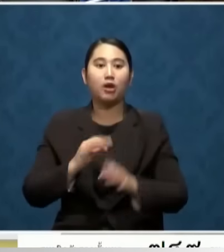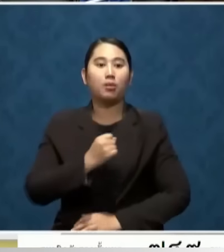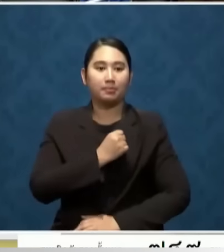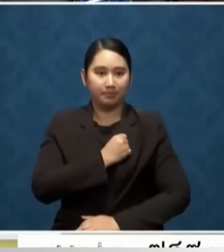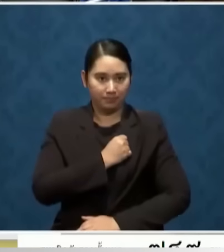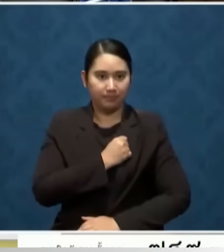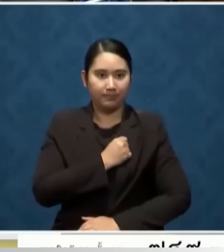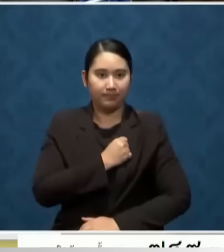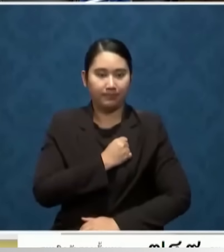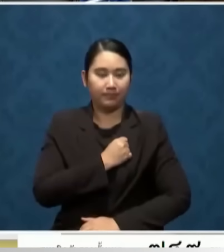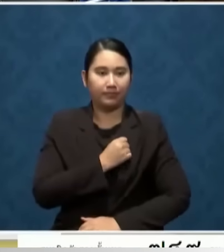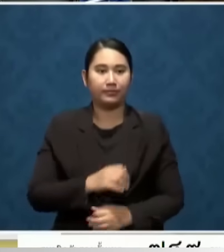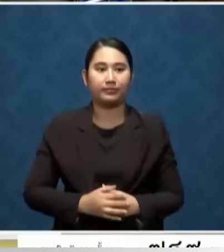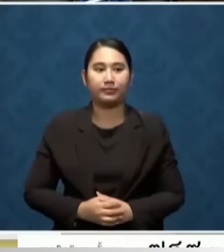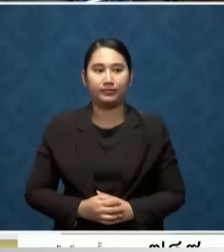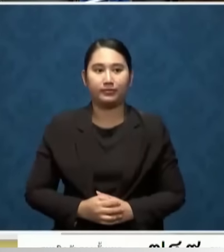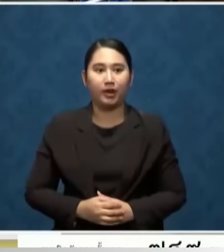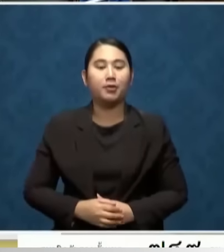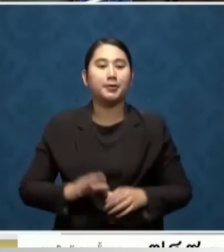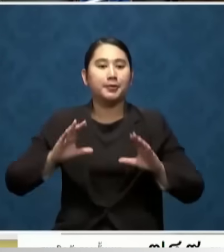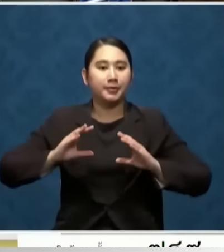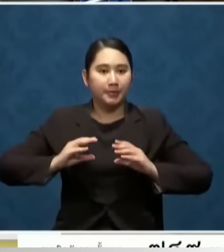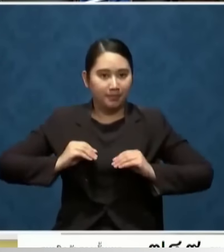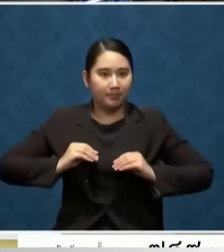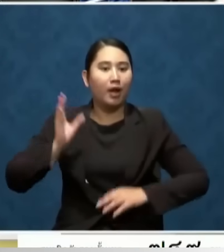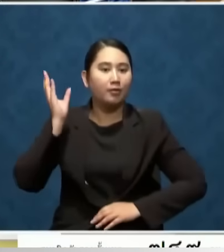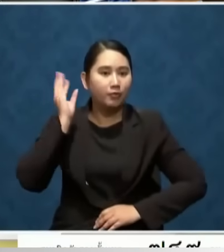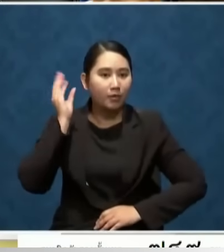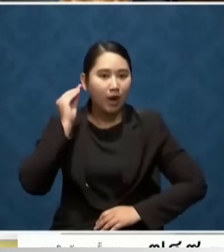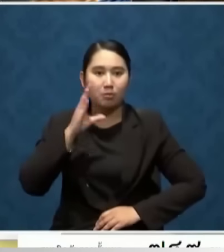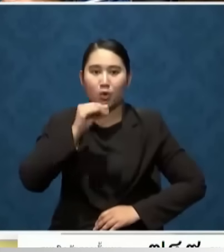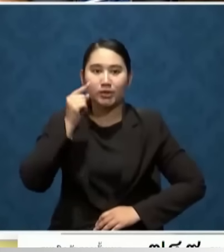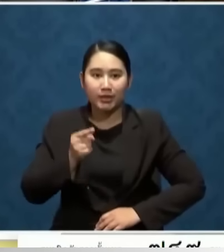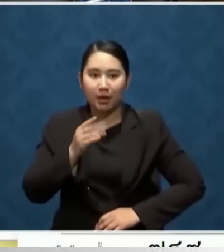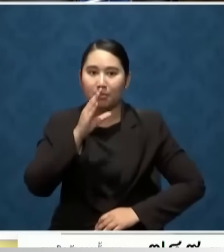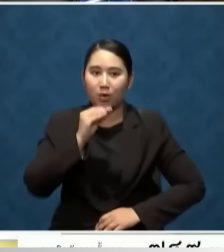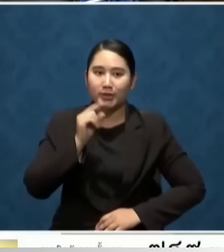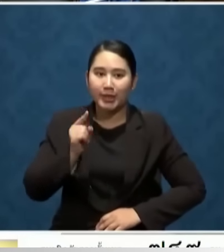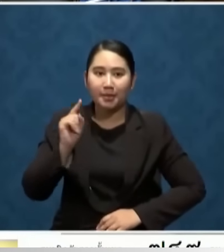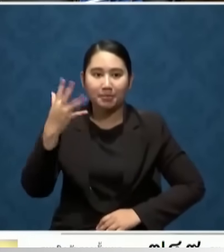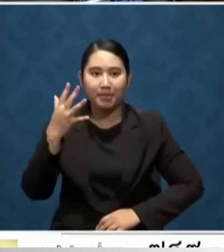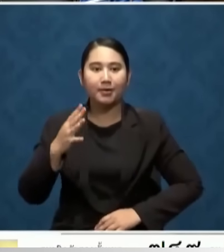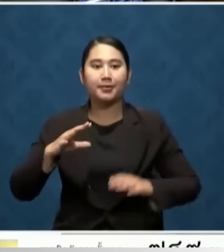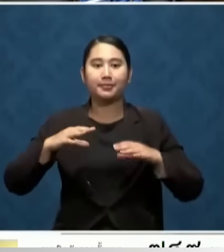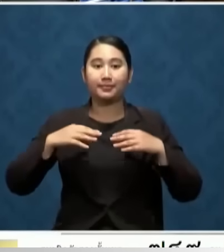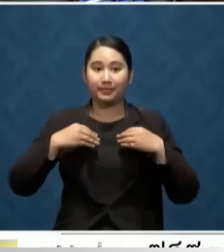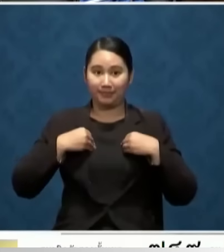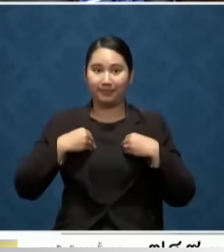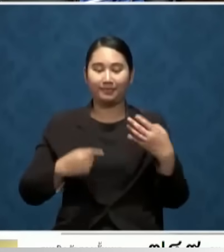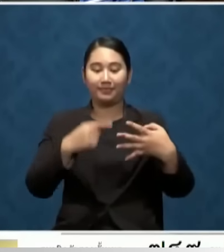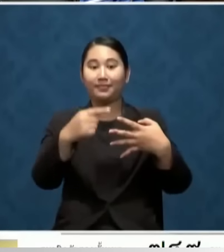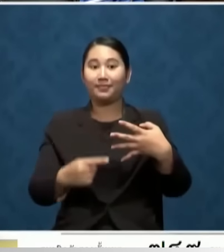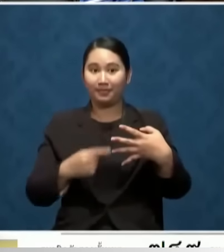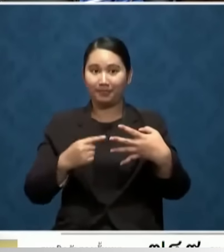กลั้นรับฟังกับข้อกล่าวหาที่จะจริงหรือไม่จริงก็แล้วแต่อันนี้คือ4ข้อที่ผมสัญญ